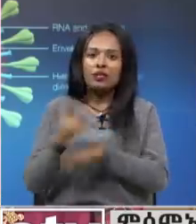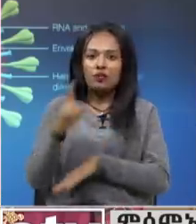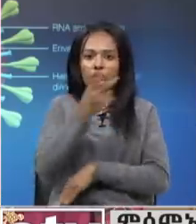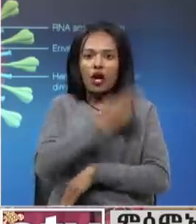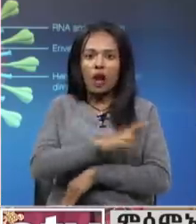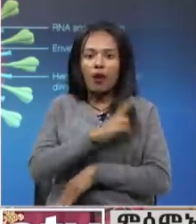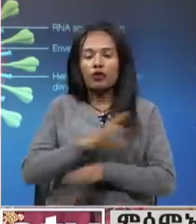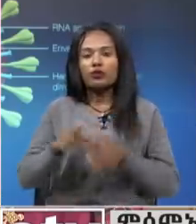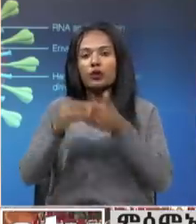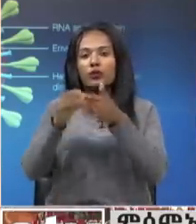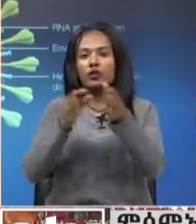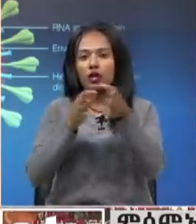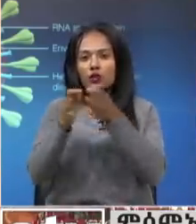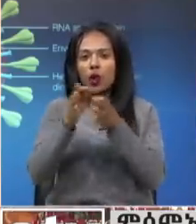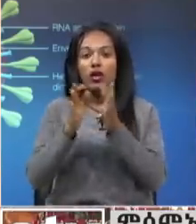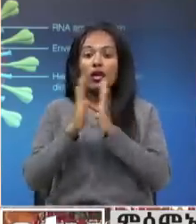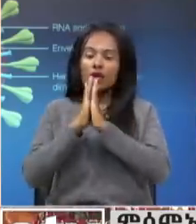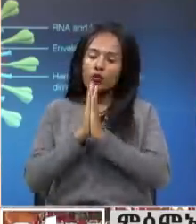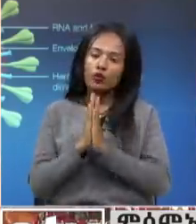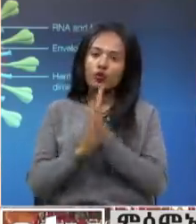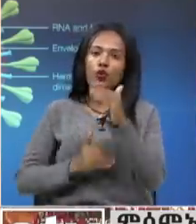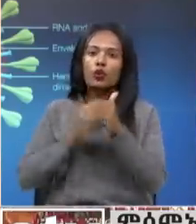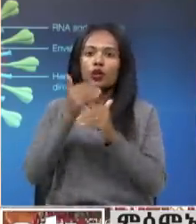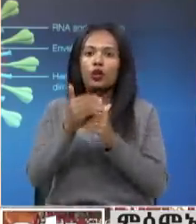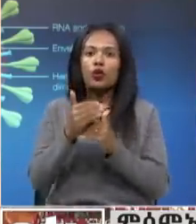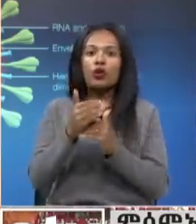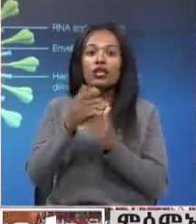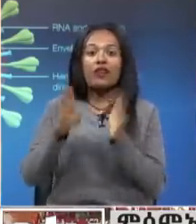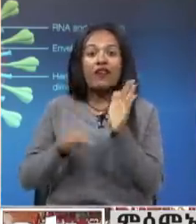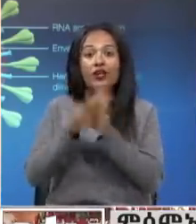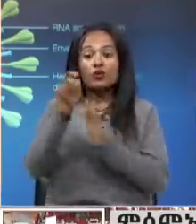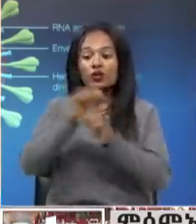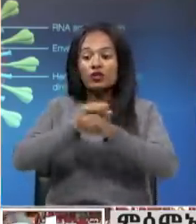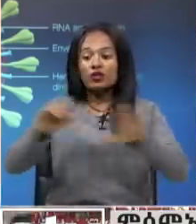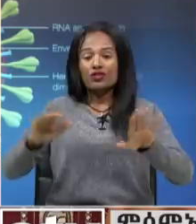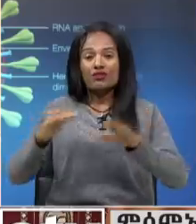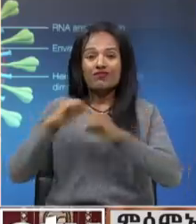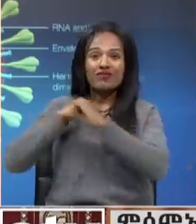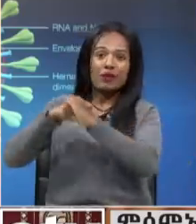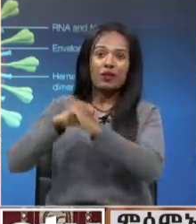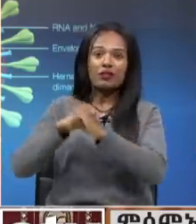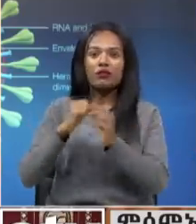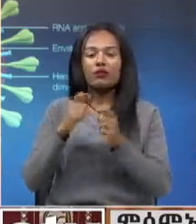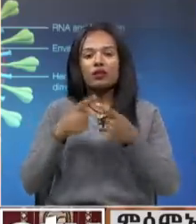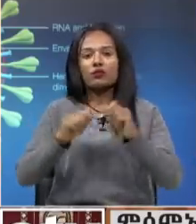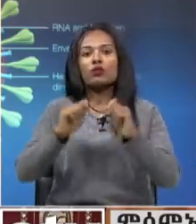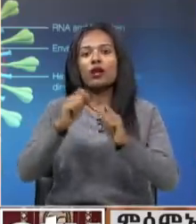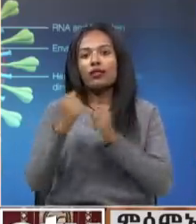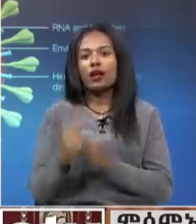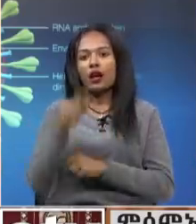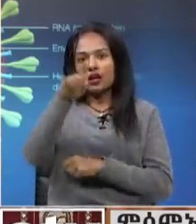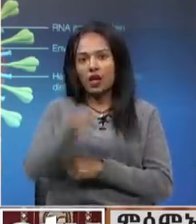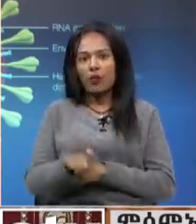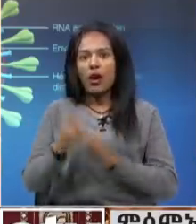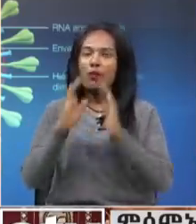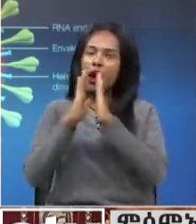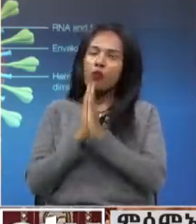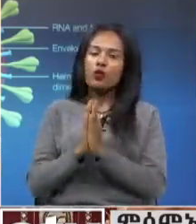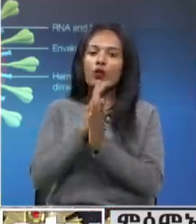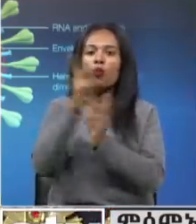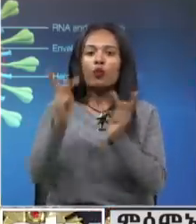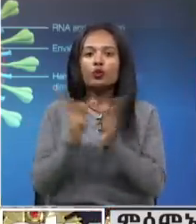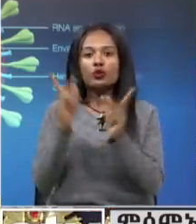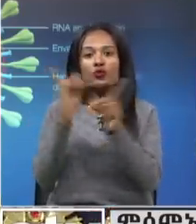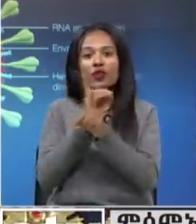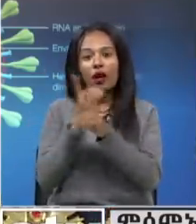የሃይማኖት መሪዎች ገልጸዋል። ከጸሎቱ ጎን ለጎን የቫይረሱን ስርጭት ለመግታትም ጥረቱን ሊያጠናክር ይገባል ብለዋል። በተለይም በአምልኮ ቦታዎች